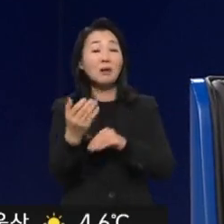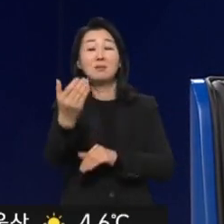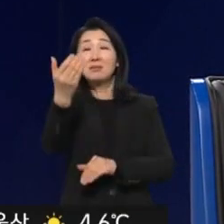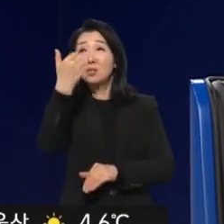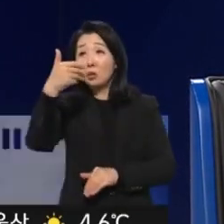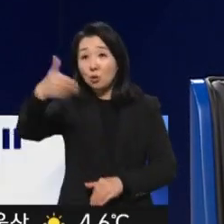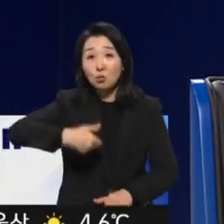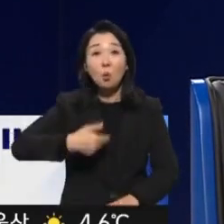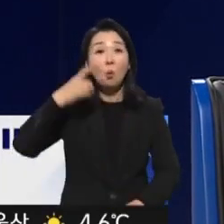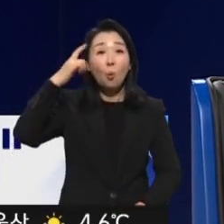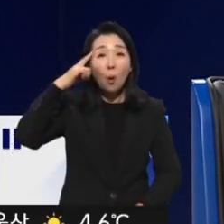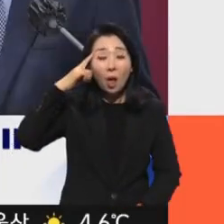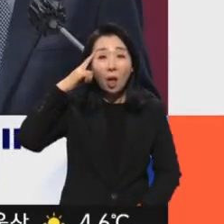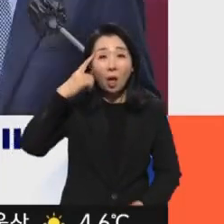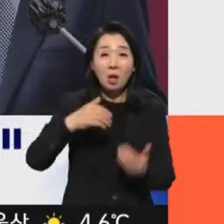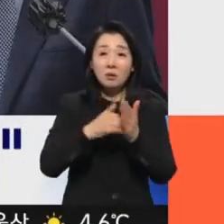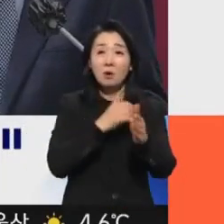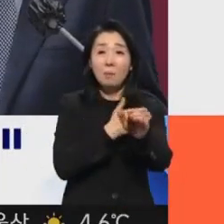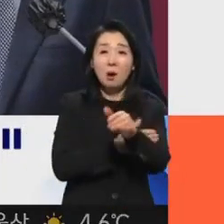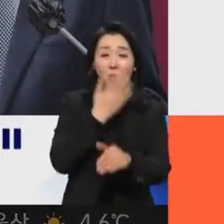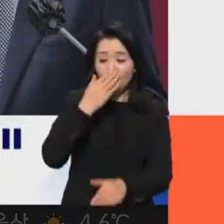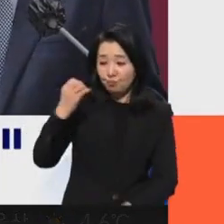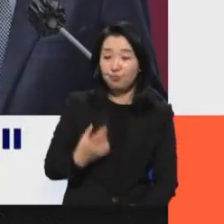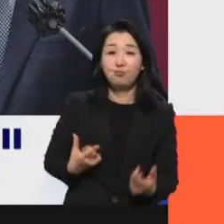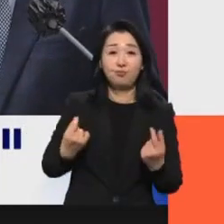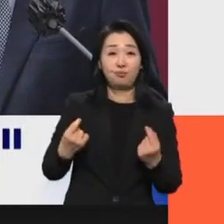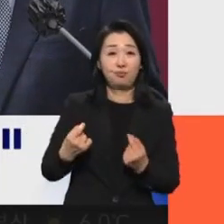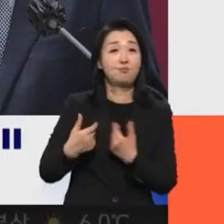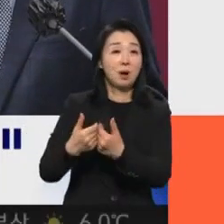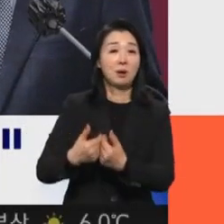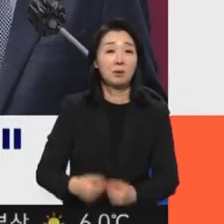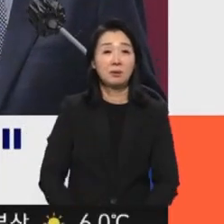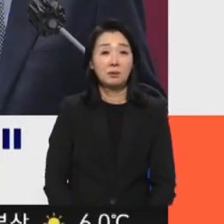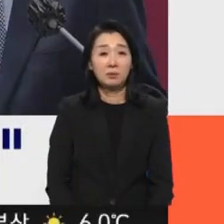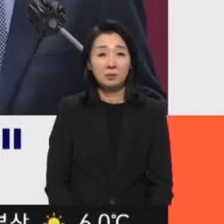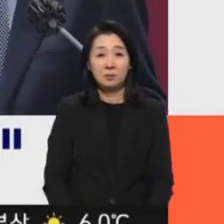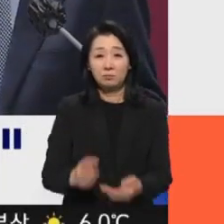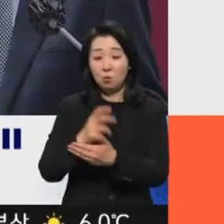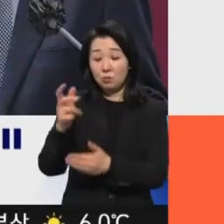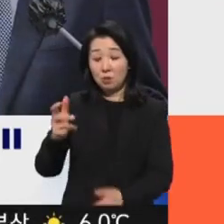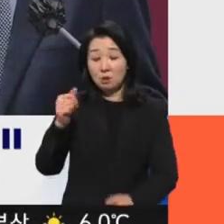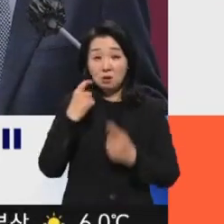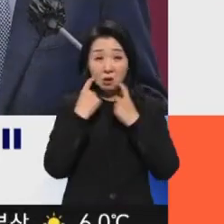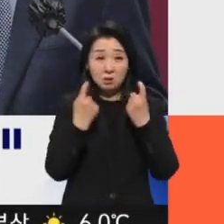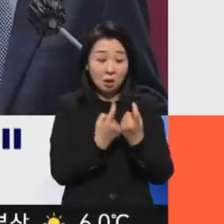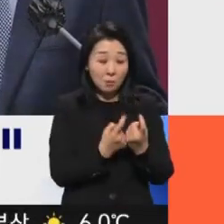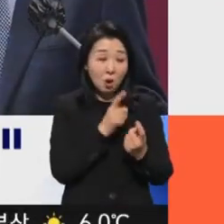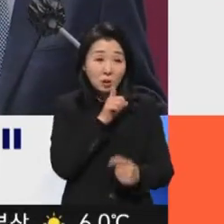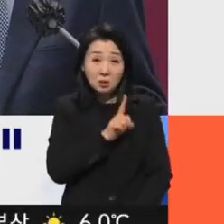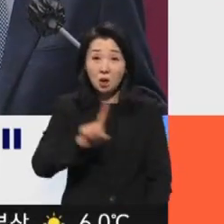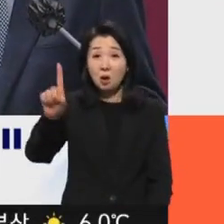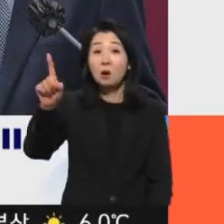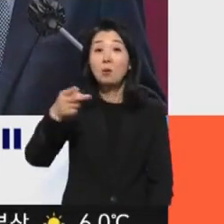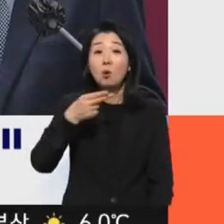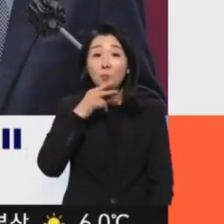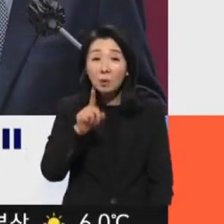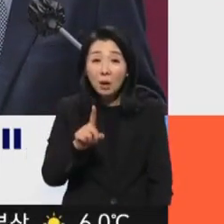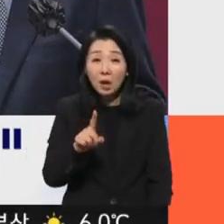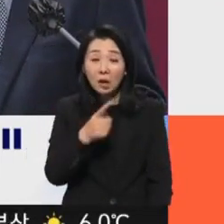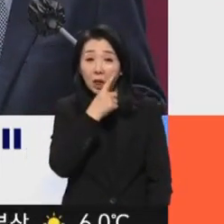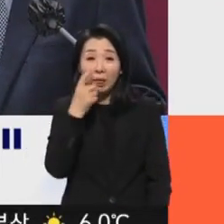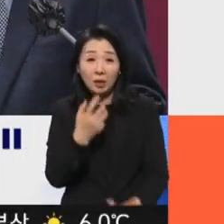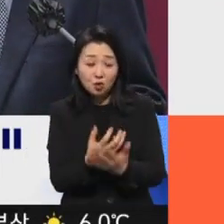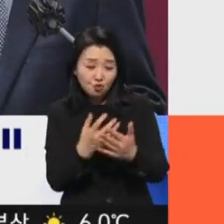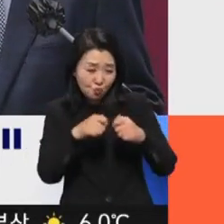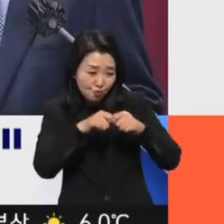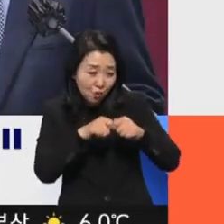제시하느냐. 이건 방어권을 완전히 무시하는 것 아니냐라고 반박했습니다. 한 장관이 개별 사건은 보고받지 않는다고 하더니 이렇게